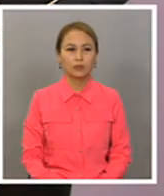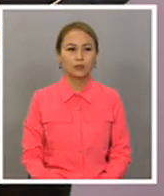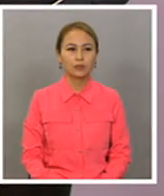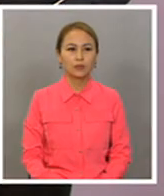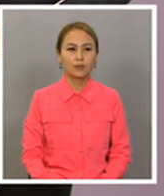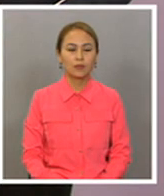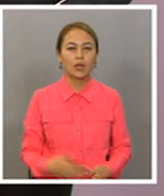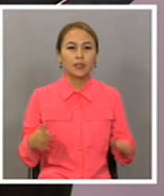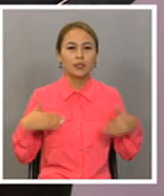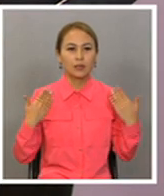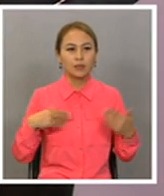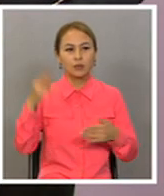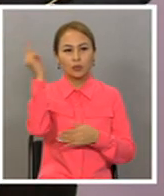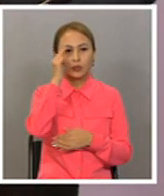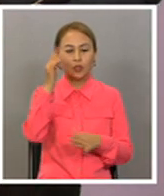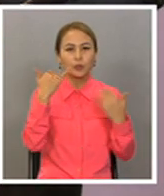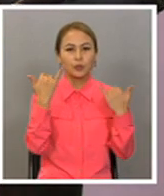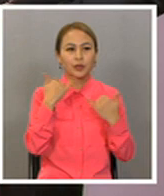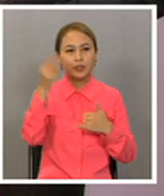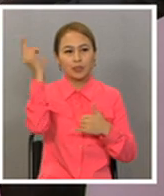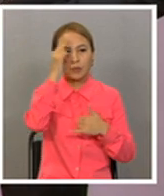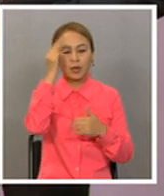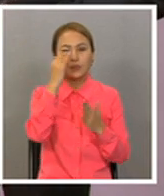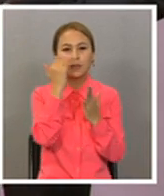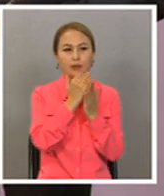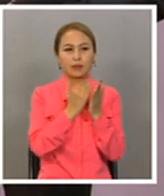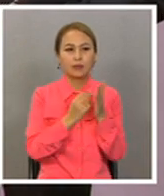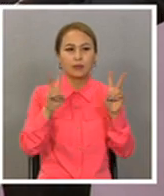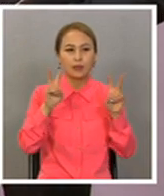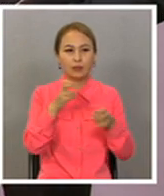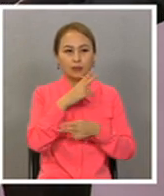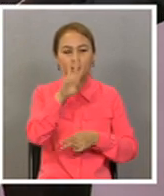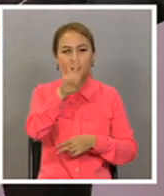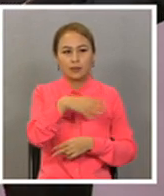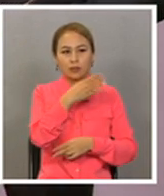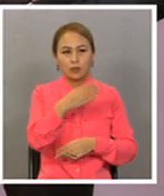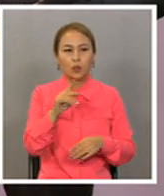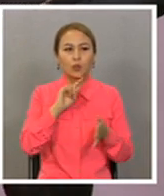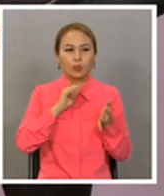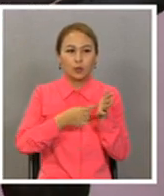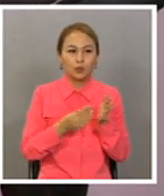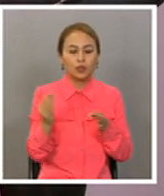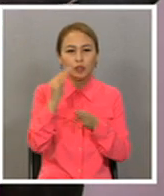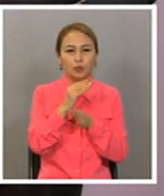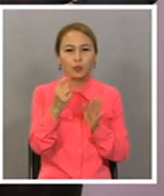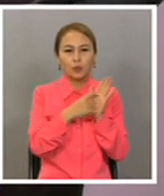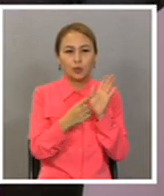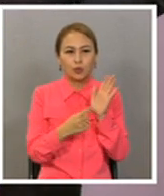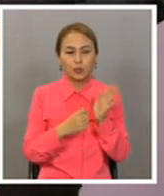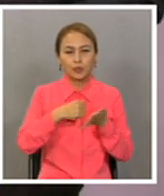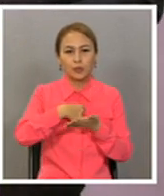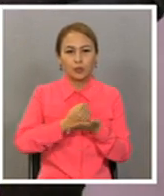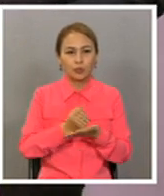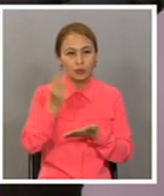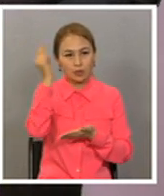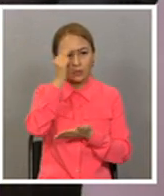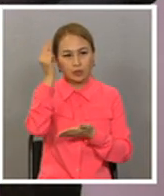Сәлеметсіңдер ме оқушылар? Бүгінгі сабағымыздың тақырыбы кестеден тыс көбейту және бөлу, бекіту сабағы.